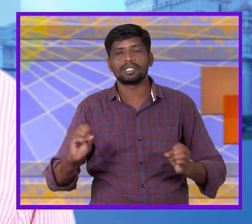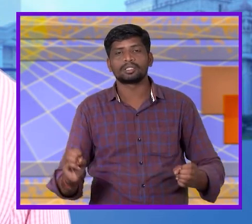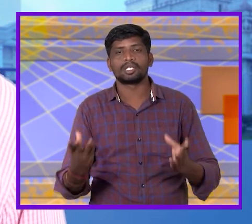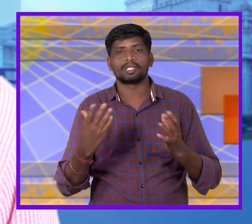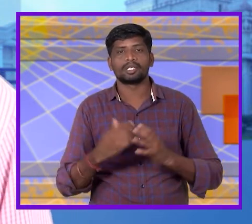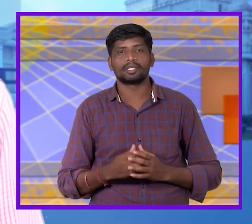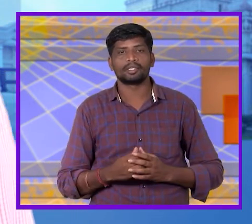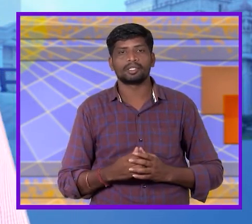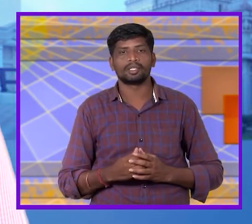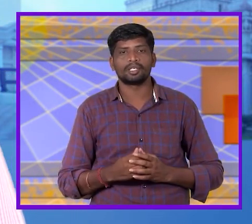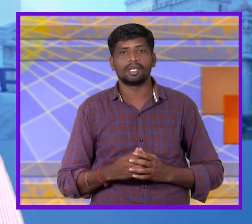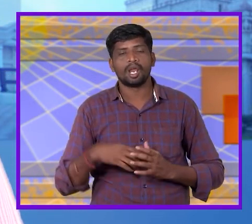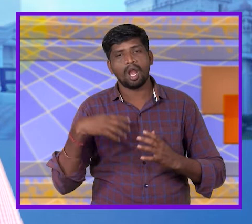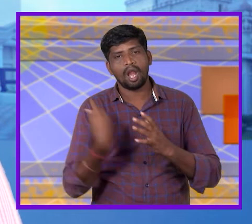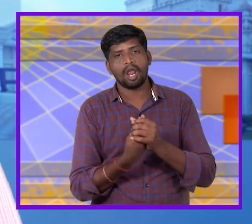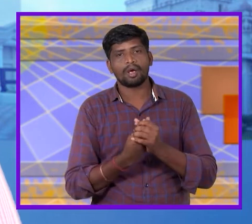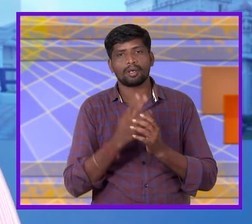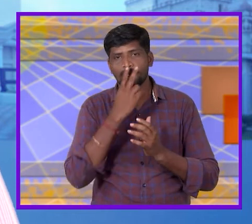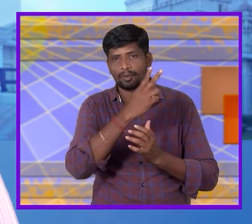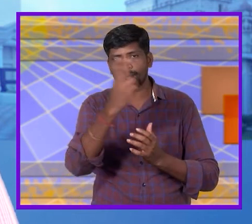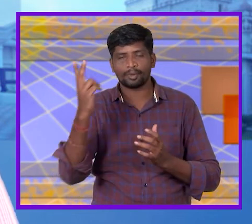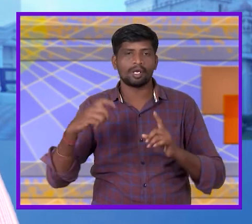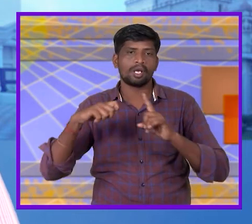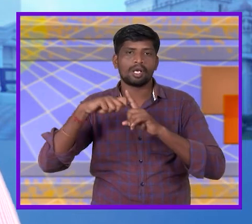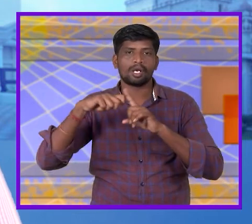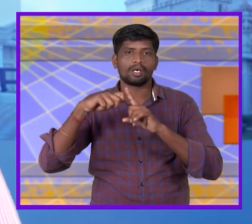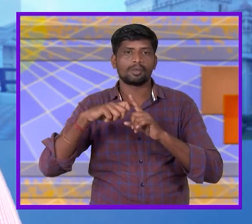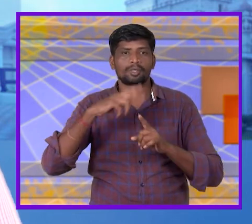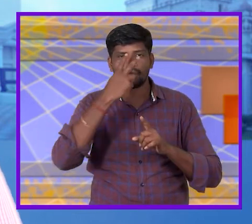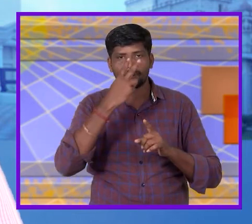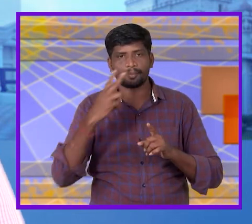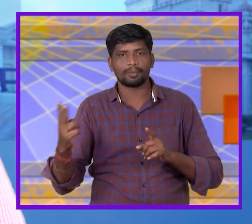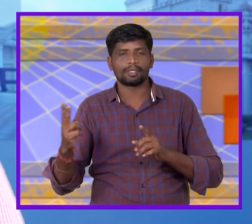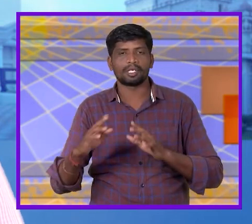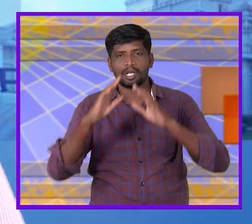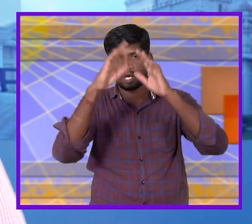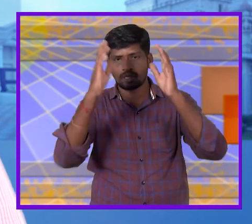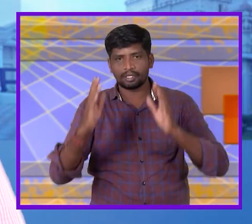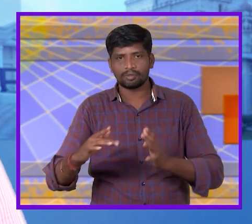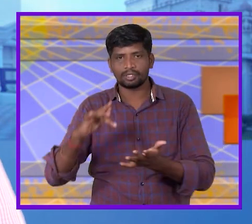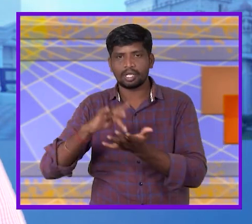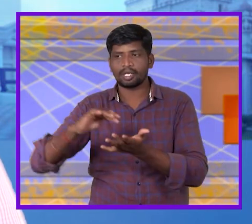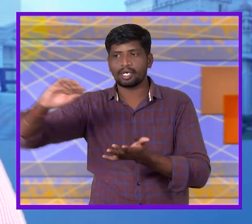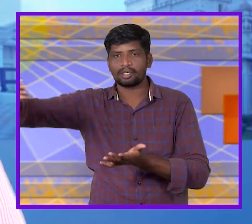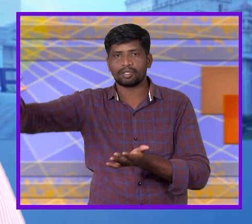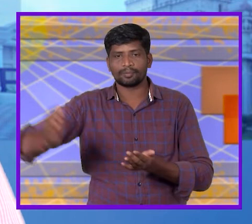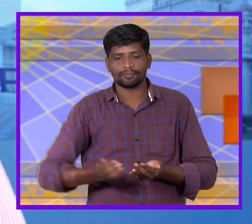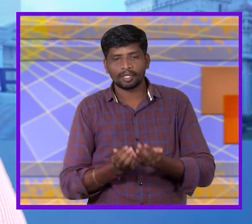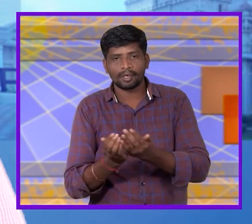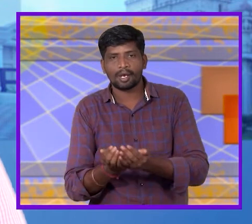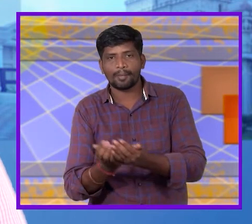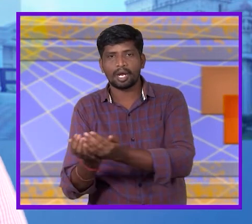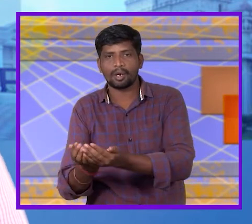உருவாக்கி எல்லா மக்களும், கன்னியாகுமரியில் வரக்கூடிய எல்லா மக்களும் திருவள்ளுவர் சிலையை போய் பார்ப்பதற்கும் விவேகானந்தர்